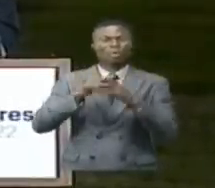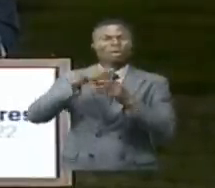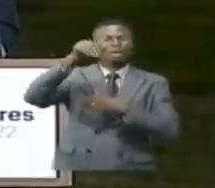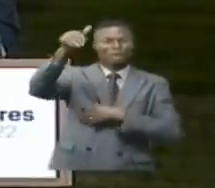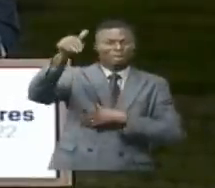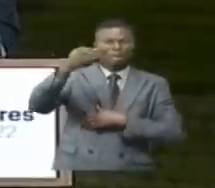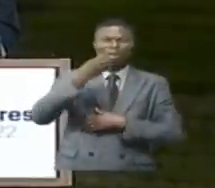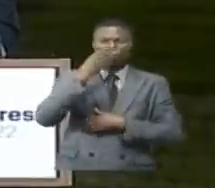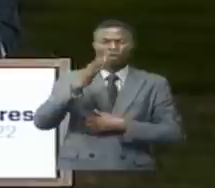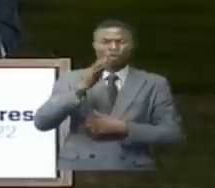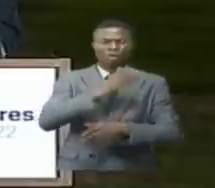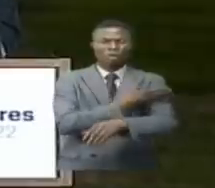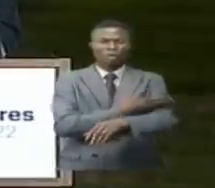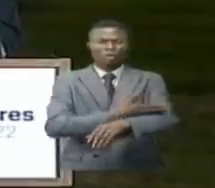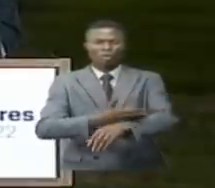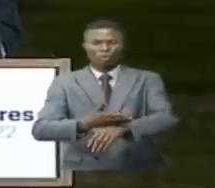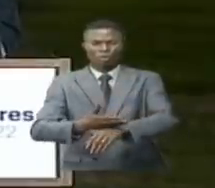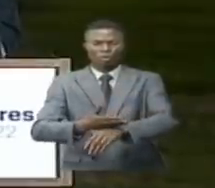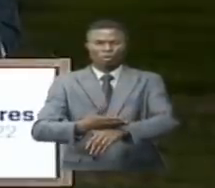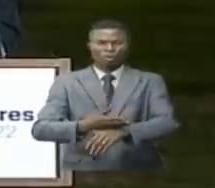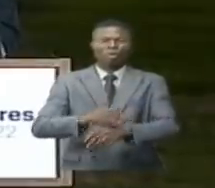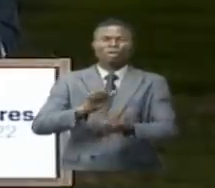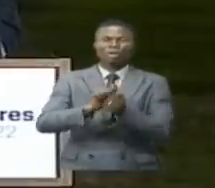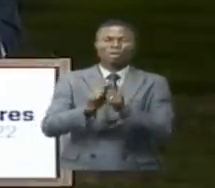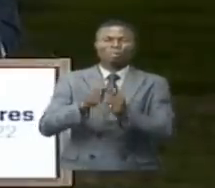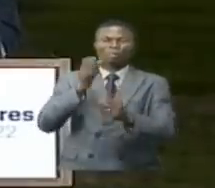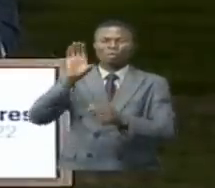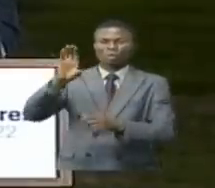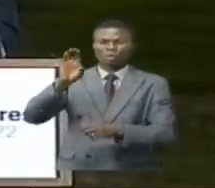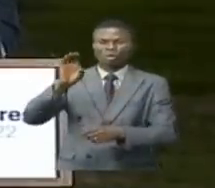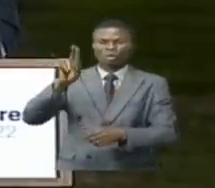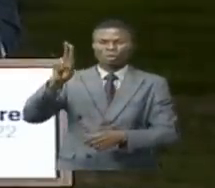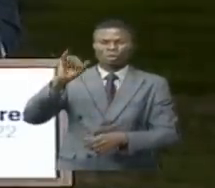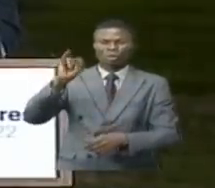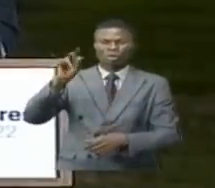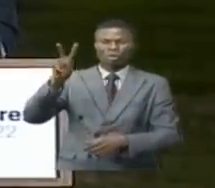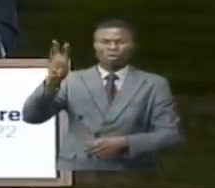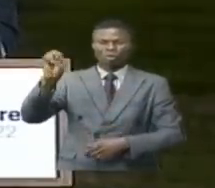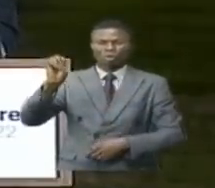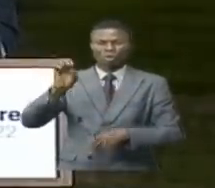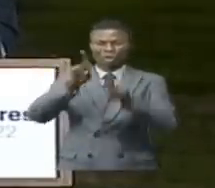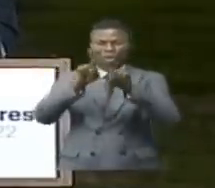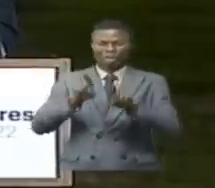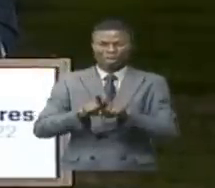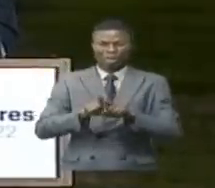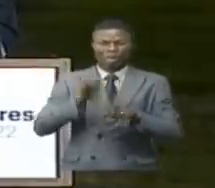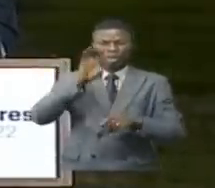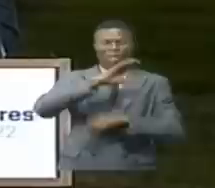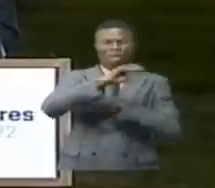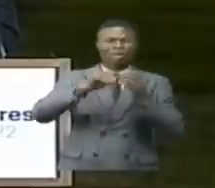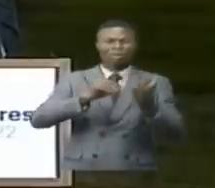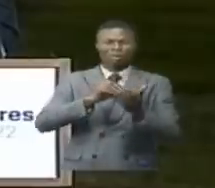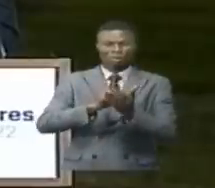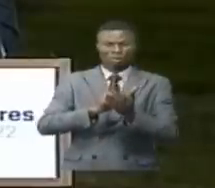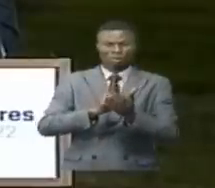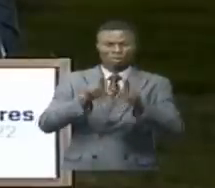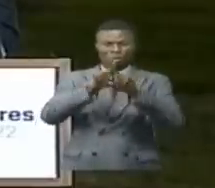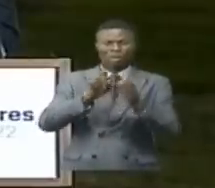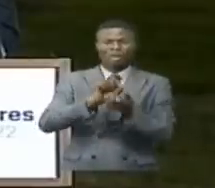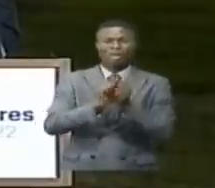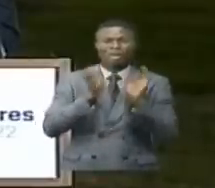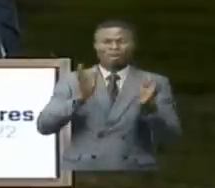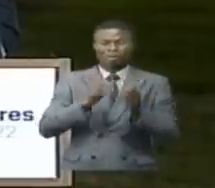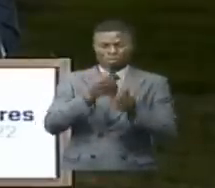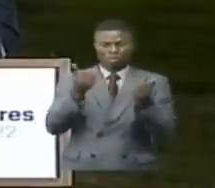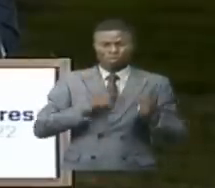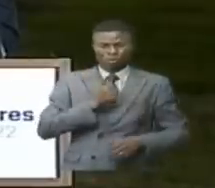que le ralentissement actuel du cours du cuivre et l'augmentation des taux directeurs au niveau des banques centrales et des risques